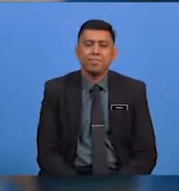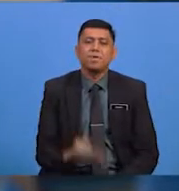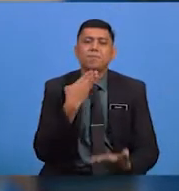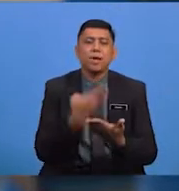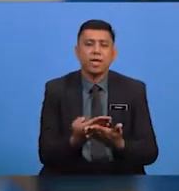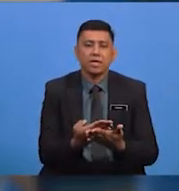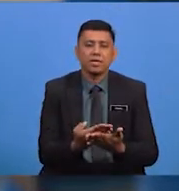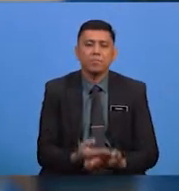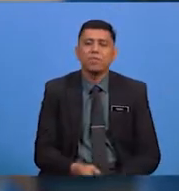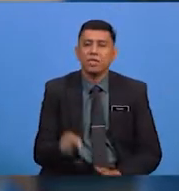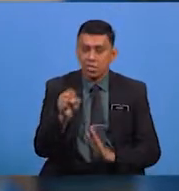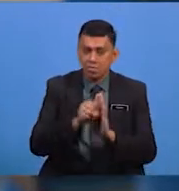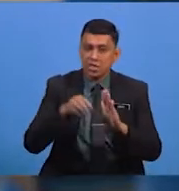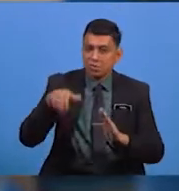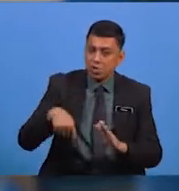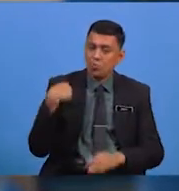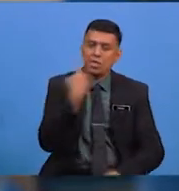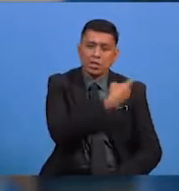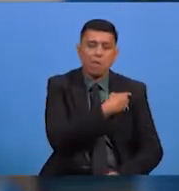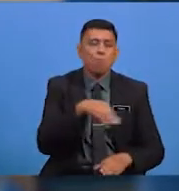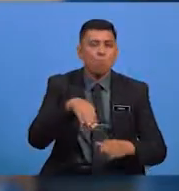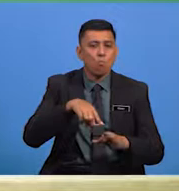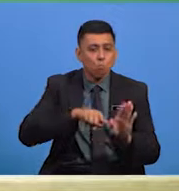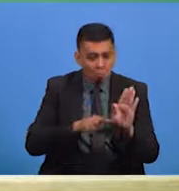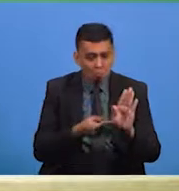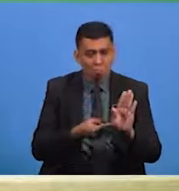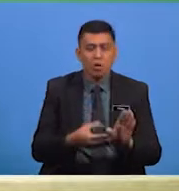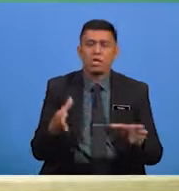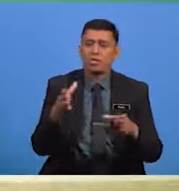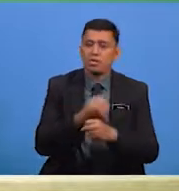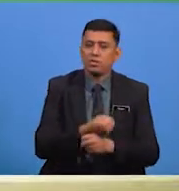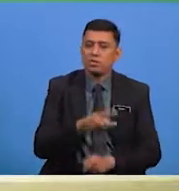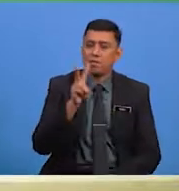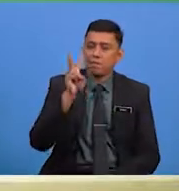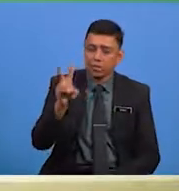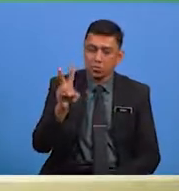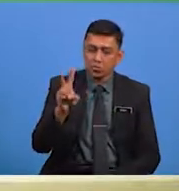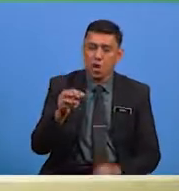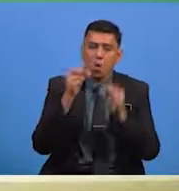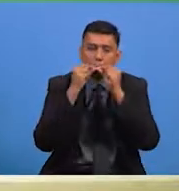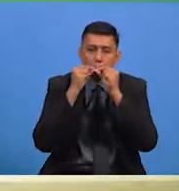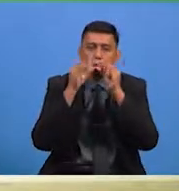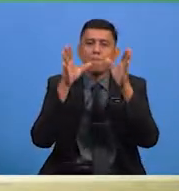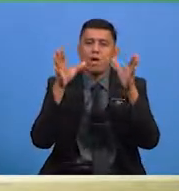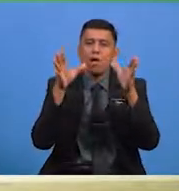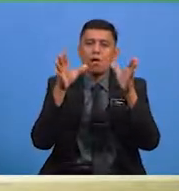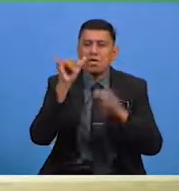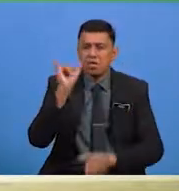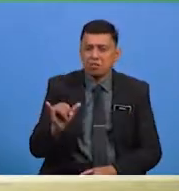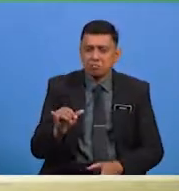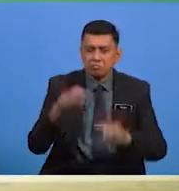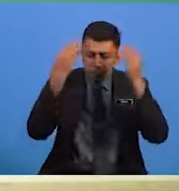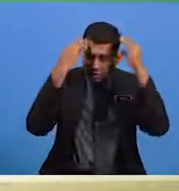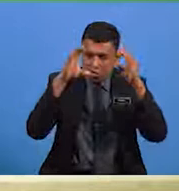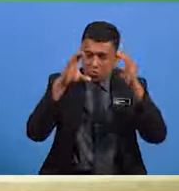Baik, sebelum kita mula, terdapat dua balon yang cikgu sediakan.